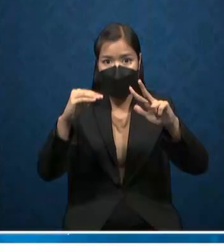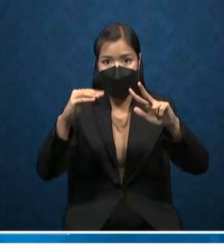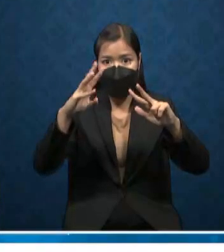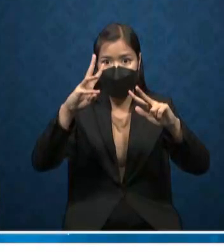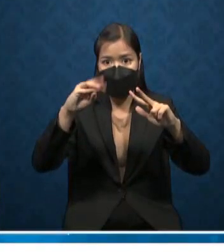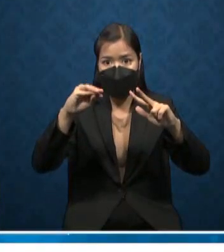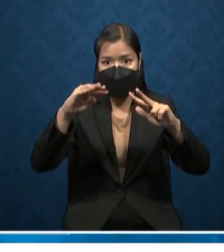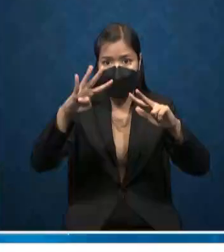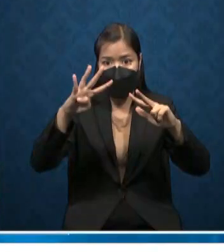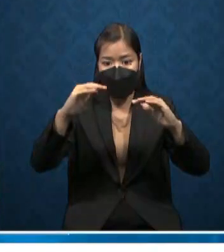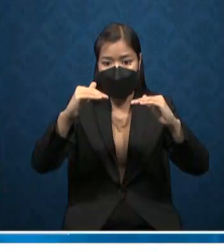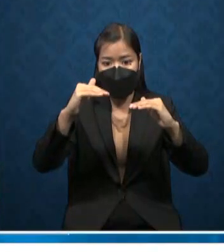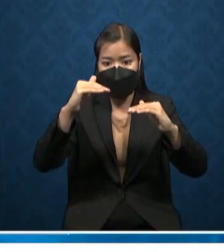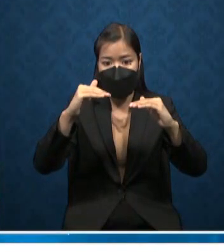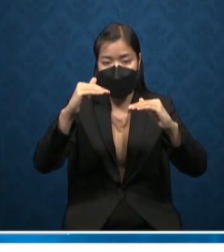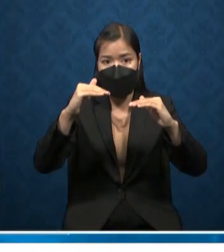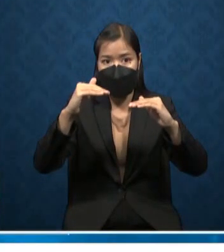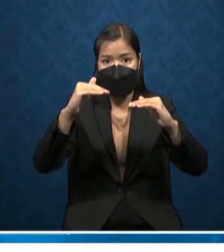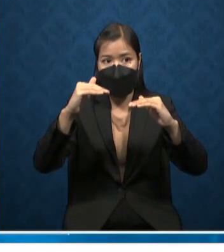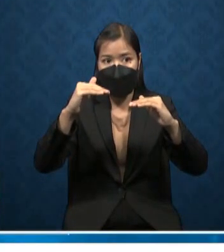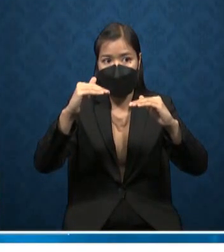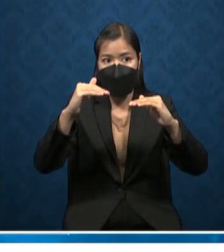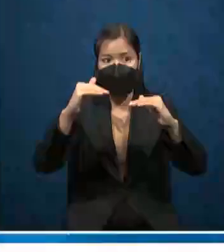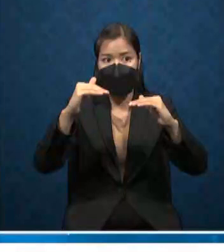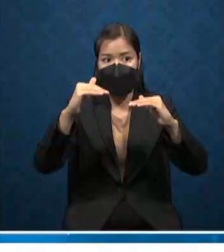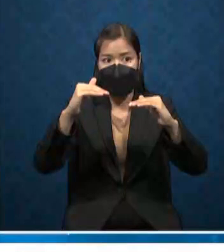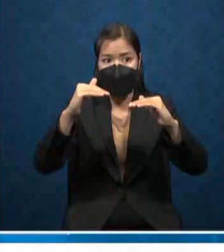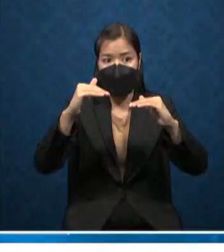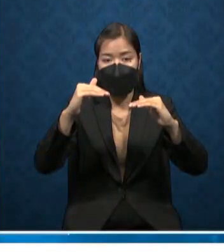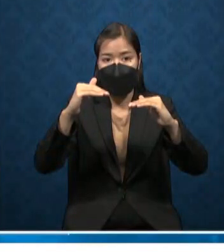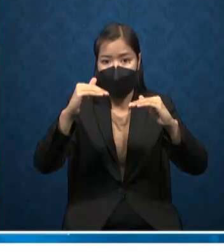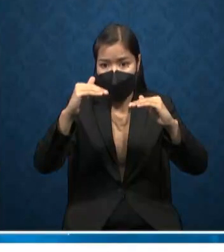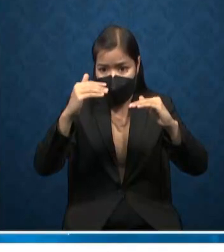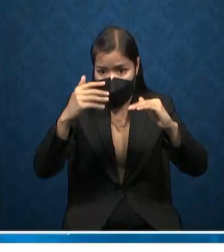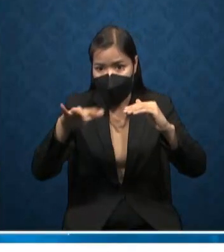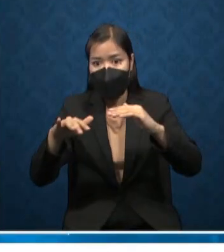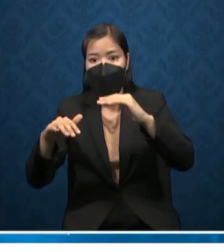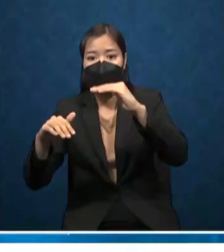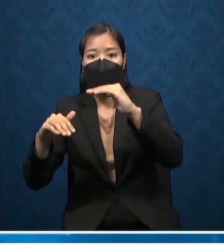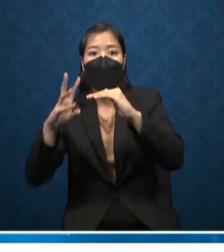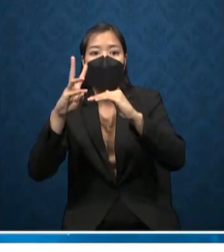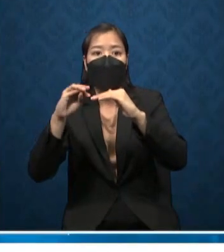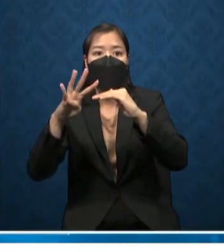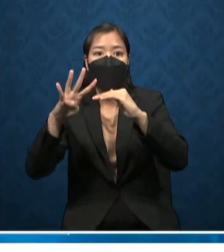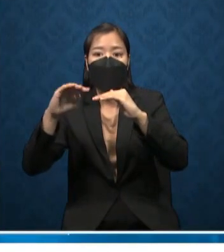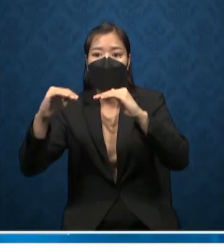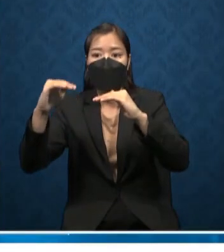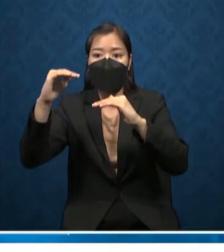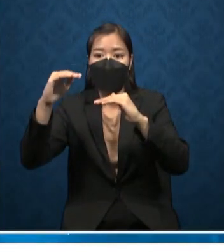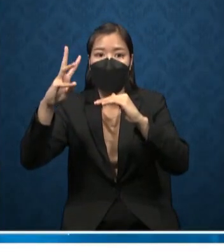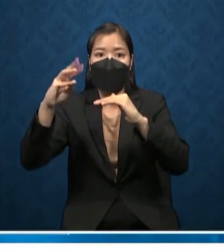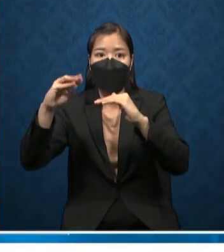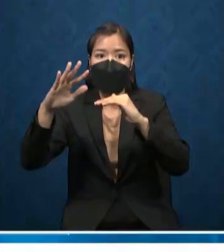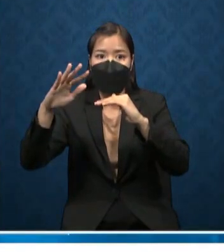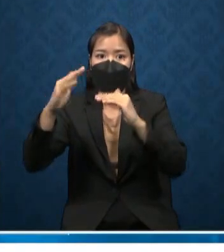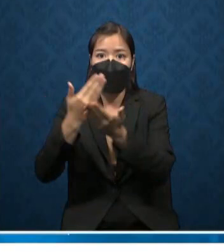95,844 ล้านบาทเศษแต่พอมาถึงปีงบประมาณพ.ศ. 2565เนี่ยตั้งงบกลางน้อยกว่าในปีงบประมา